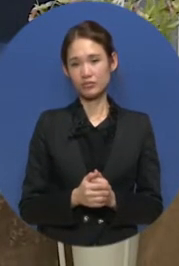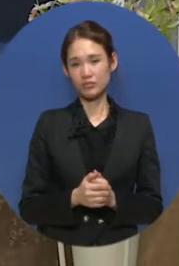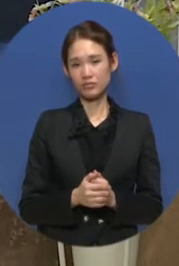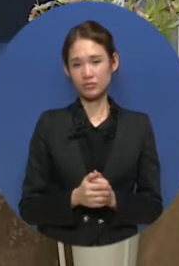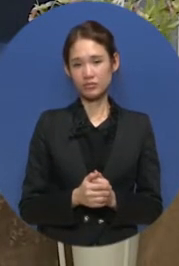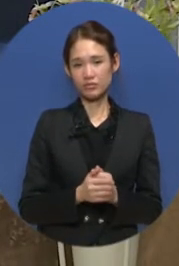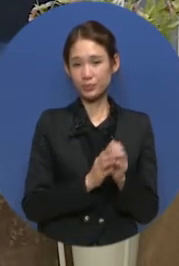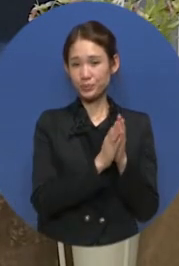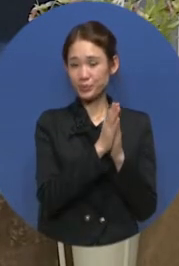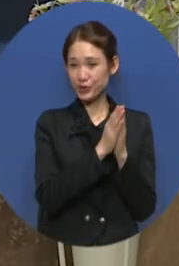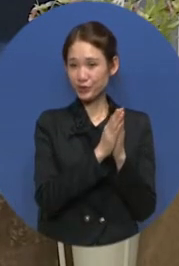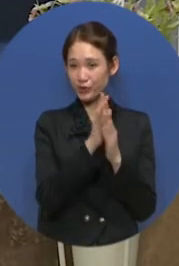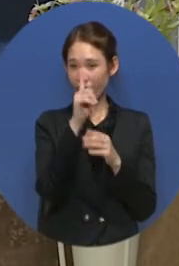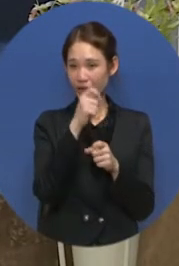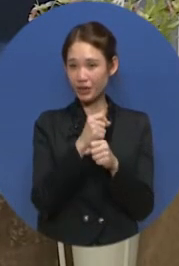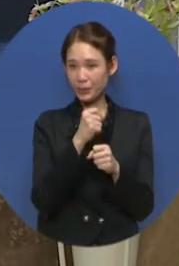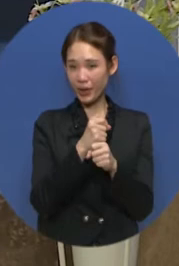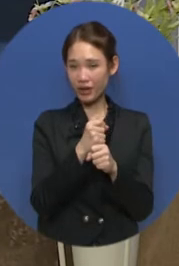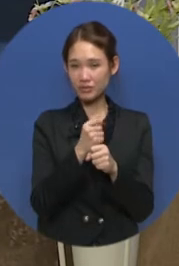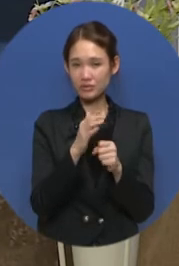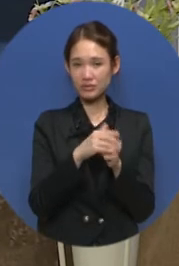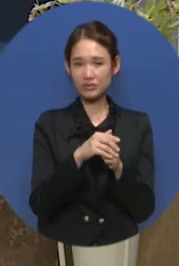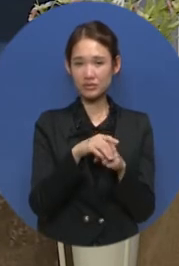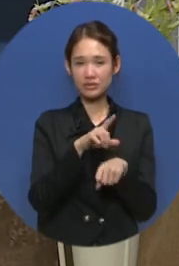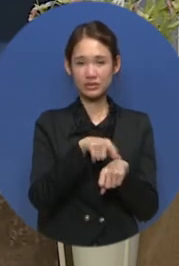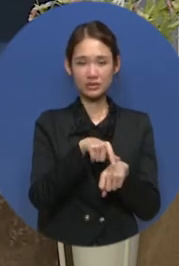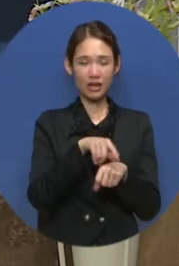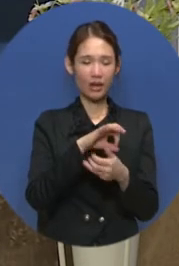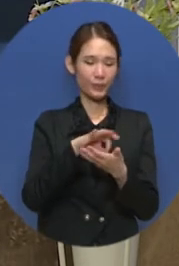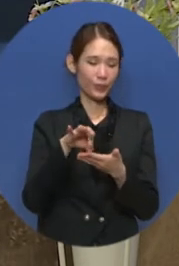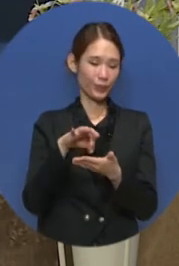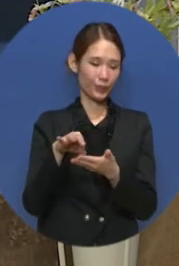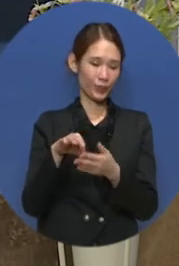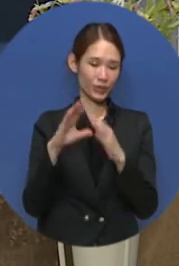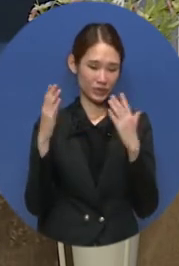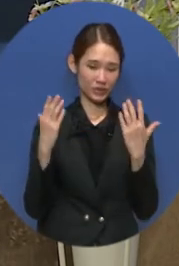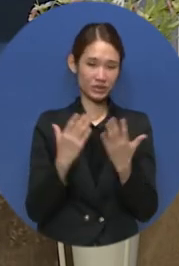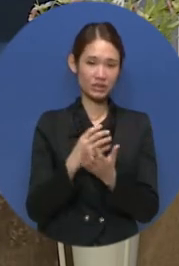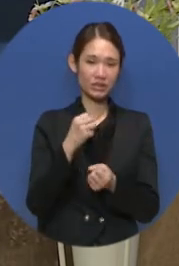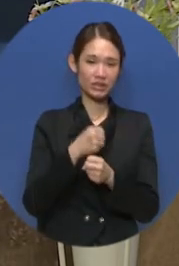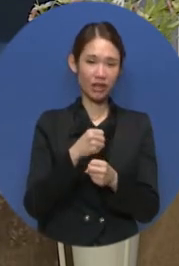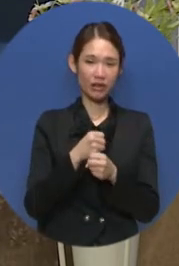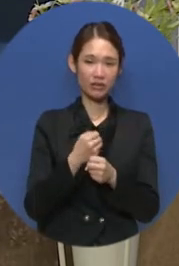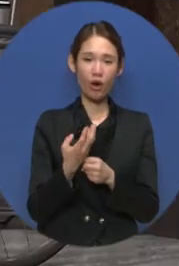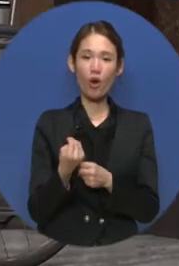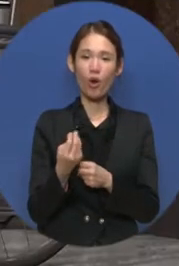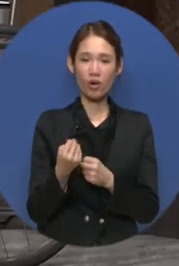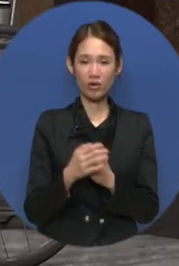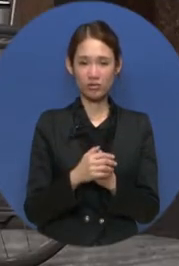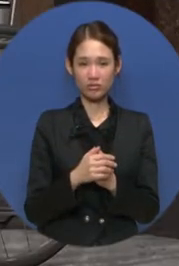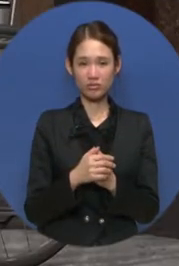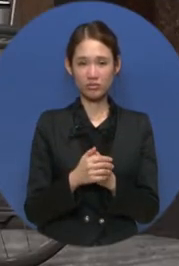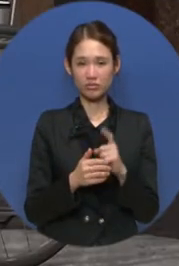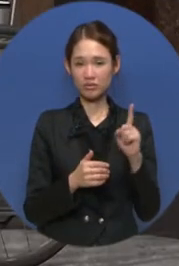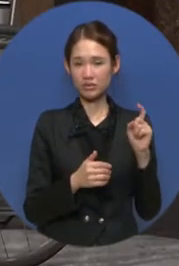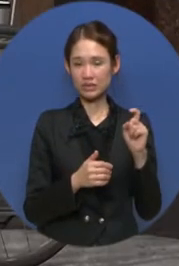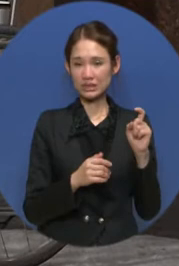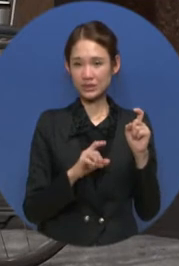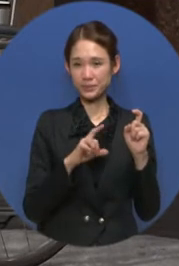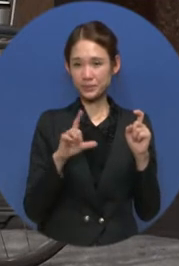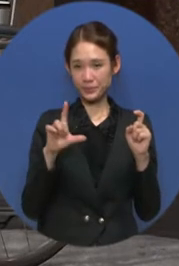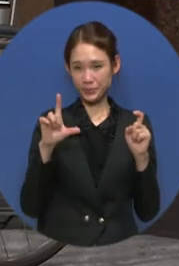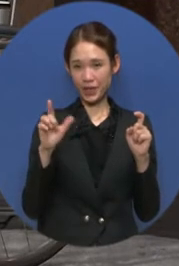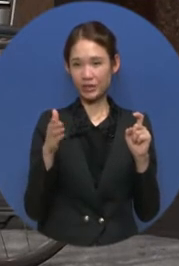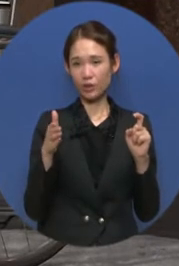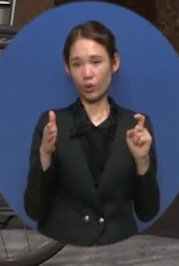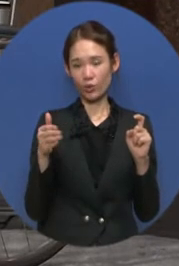그러면 비누 하나가 만들어지는데 소요되는 그 전체 시간은 어느 정도 걸리는 건가요? 저는 한 10일 정도 걸립니다.